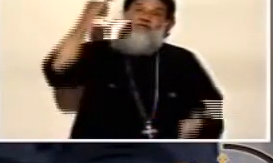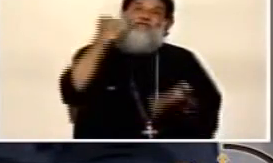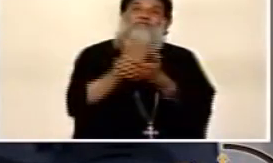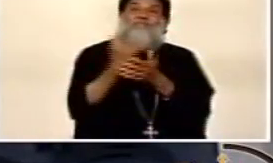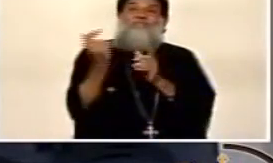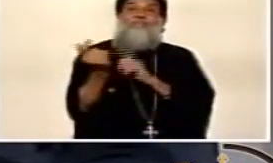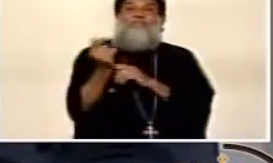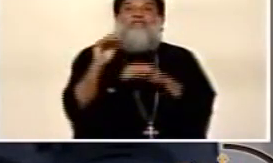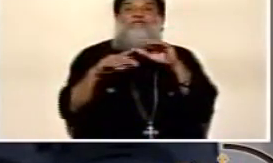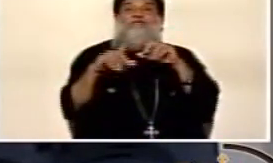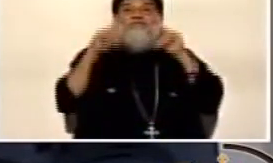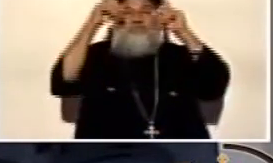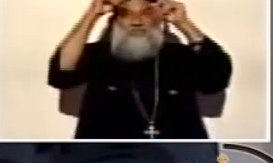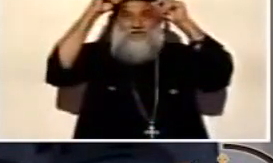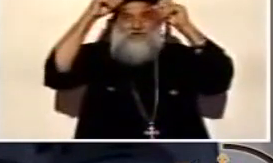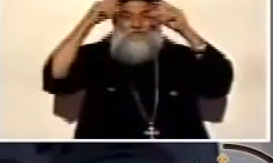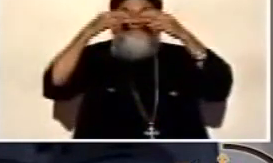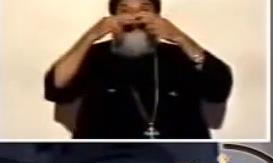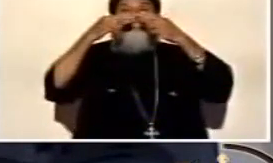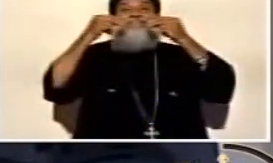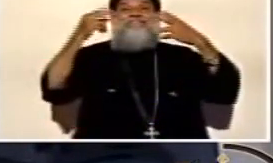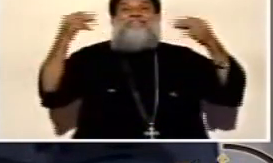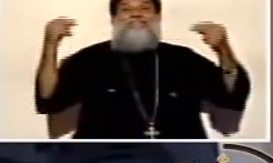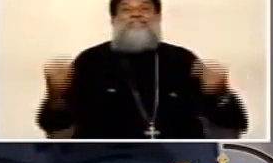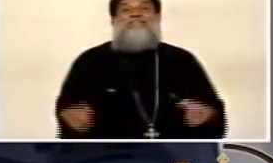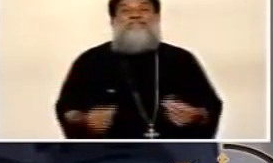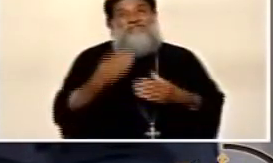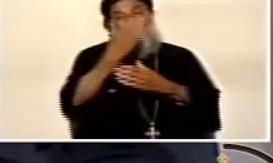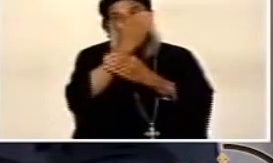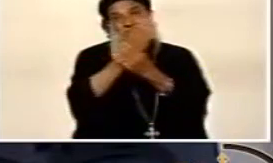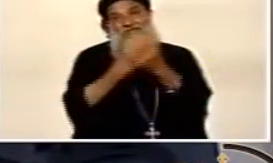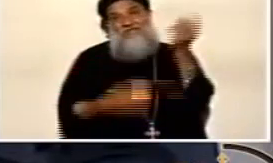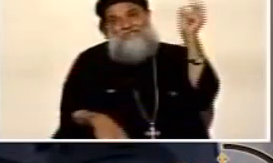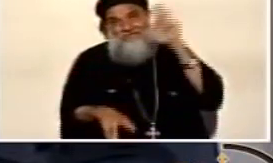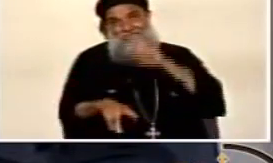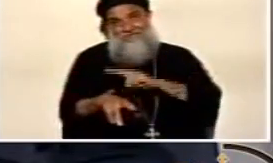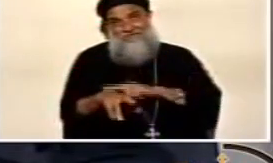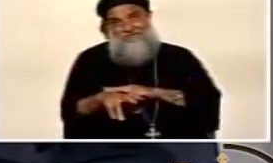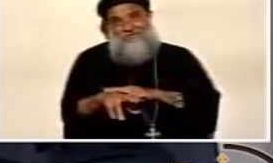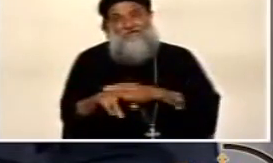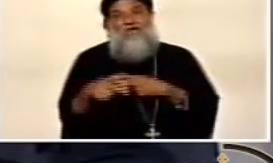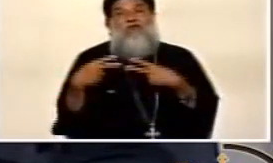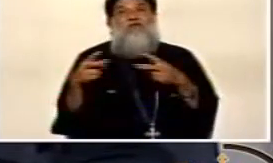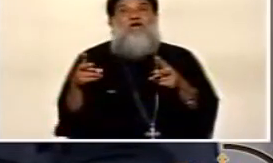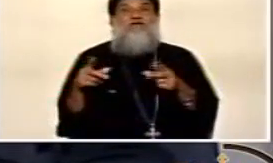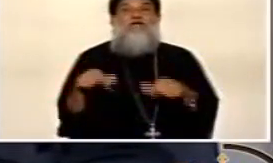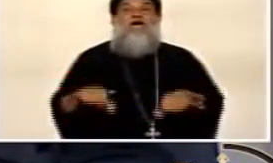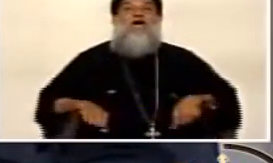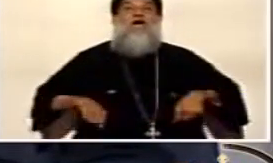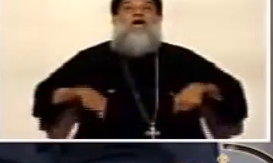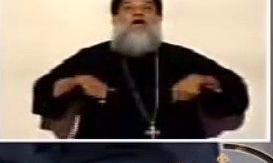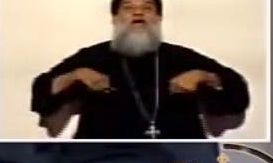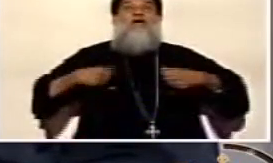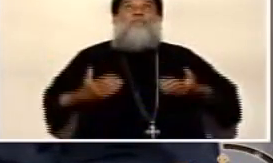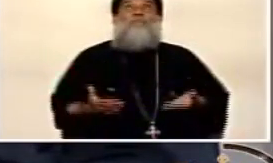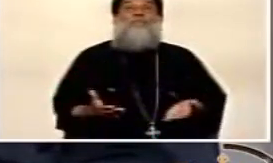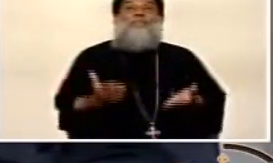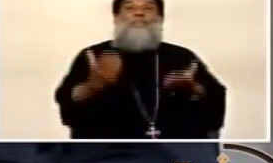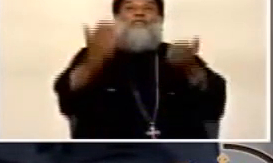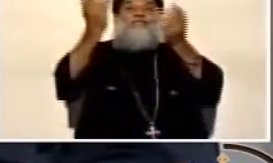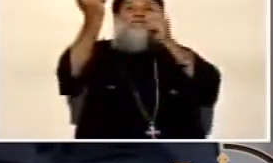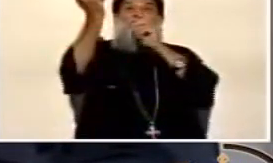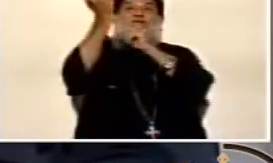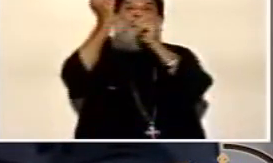الذي حسب رحمته الكثيرة ولدنا ثانية لرجاء حي بقيامة يسوع المسيح